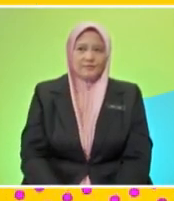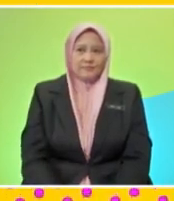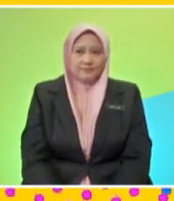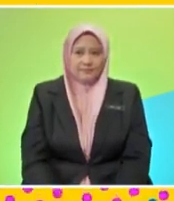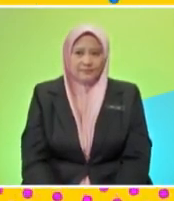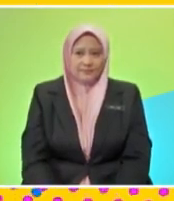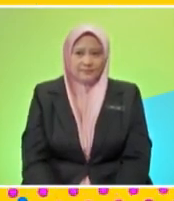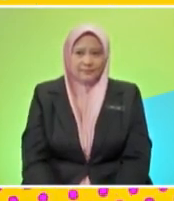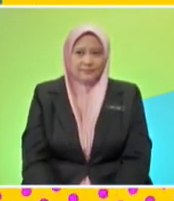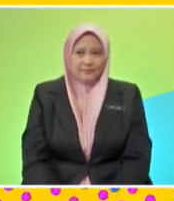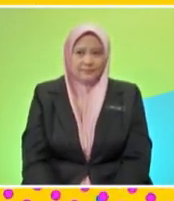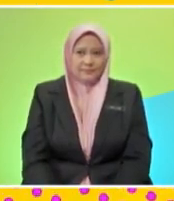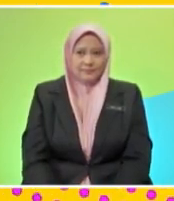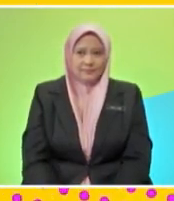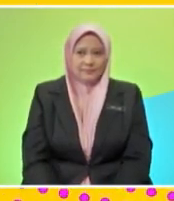Sofia.